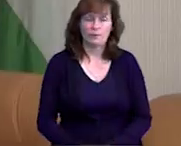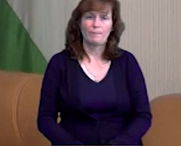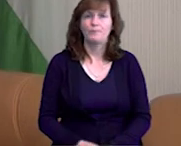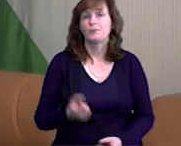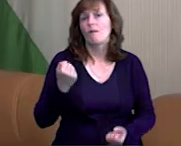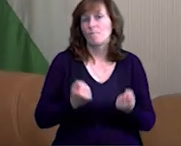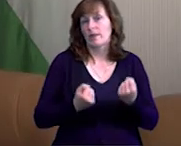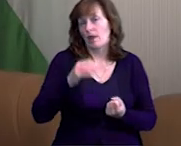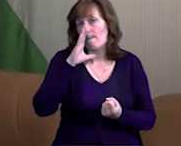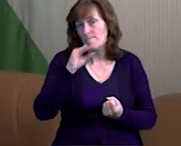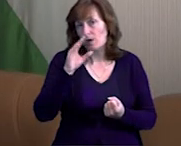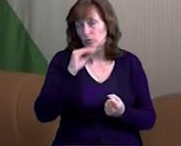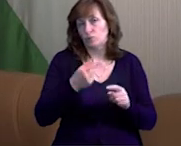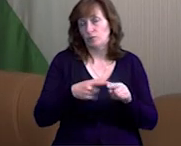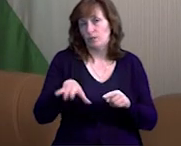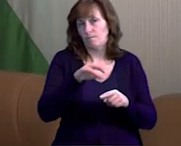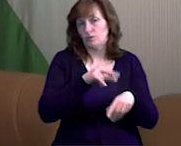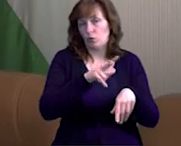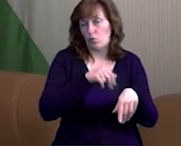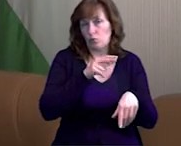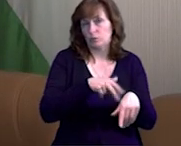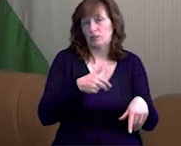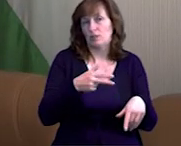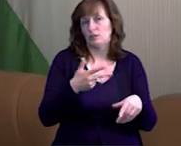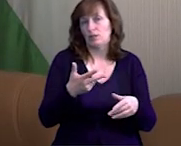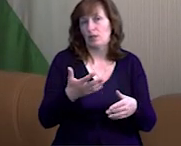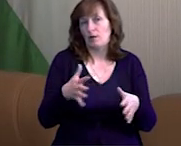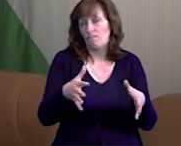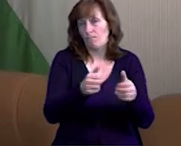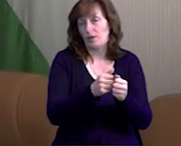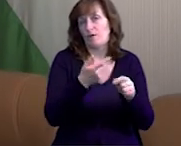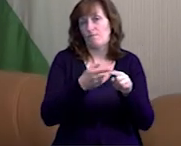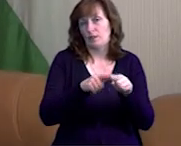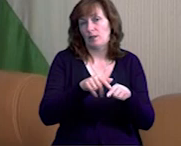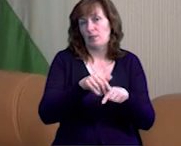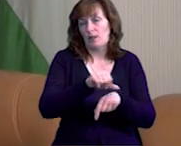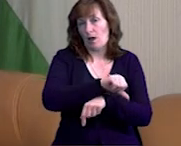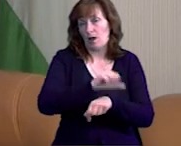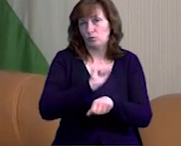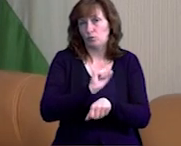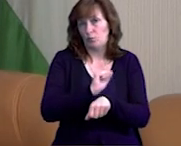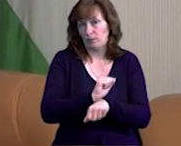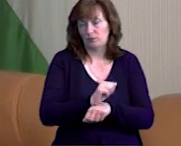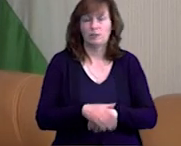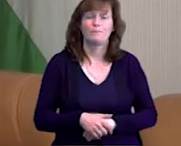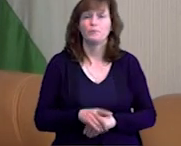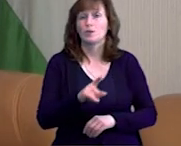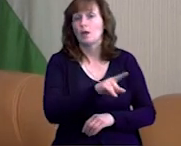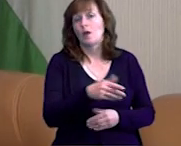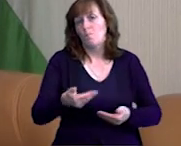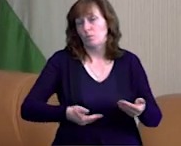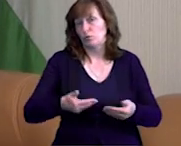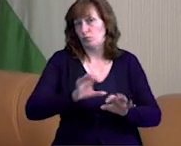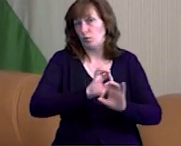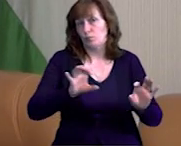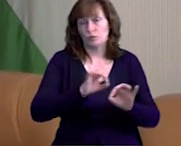відмовилась. Водія маршрутки та пішохода поліцейські виявили на кінцевій зупинці транспорту. Пішохід пояснив, що